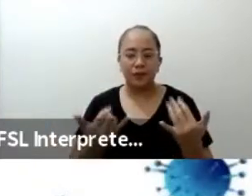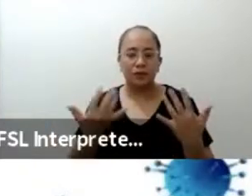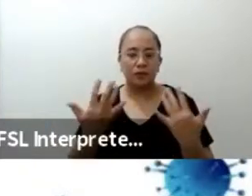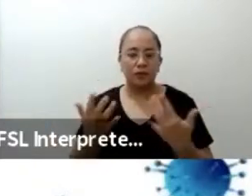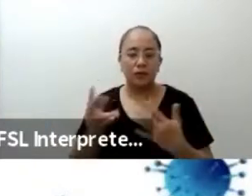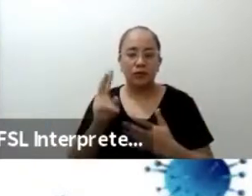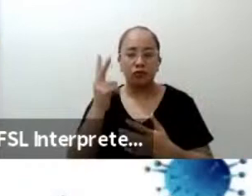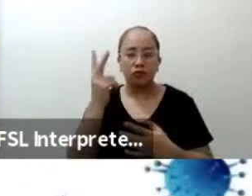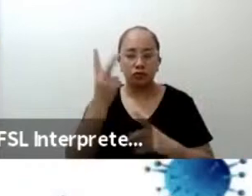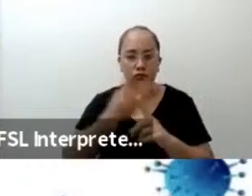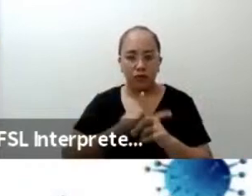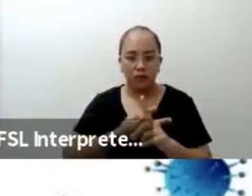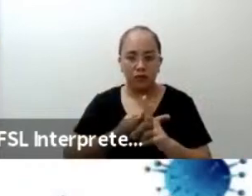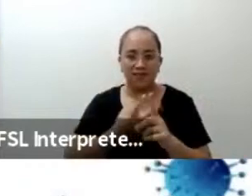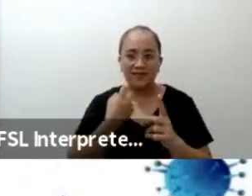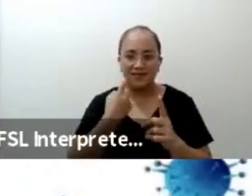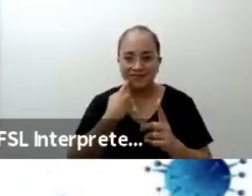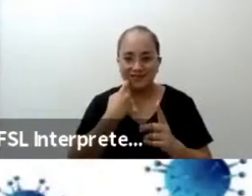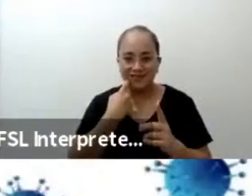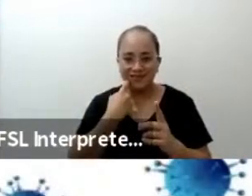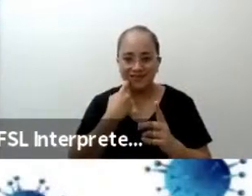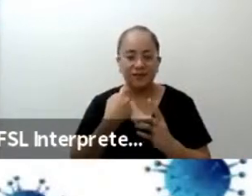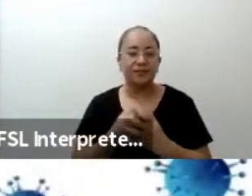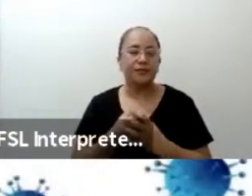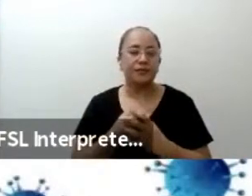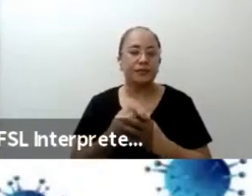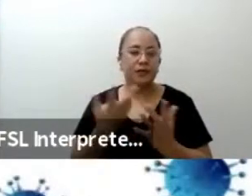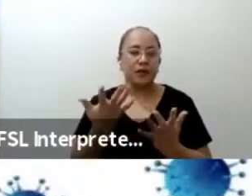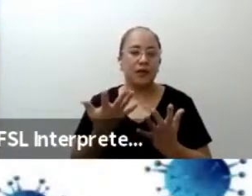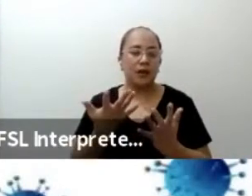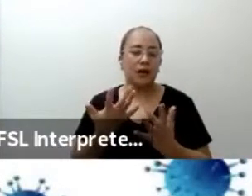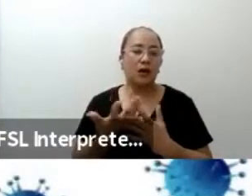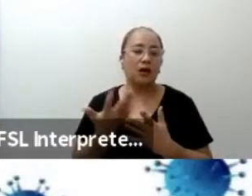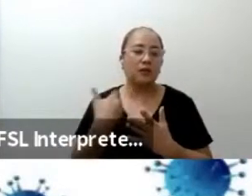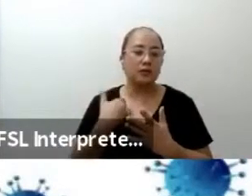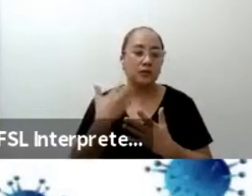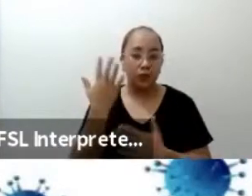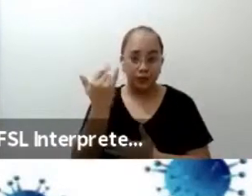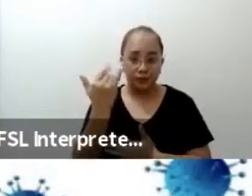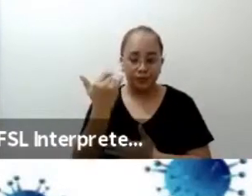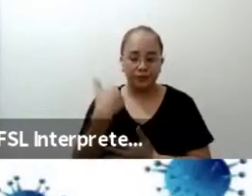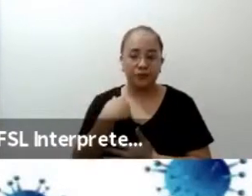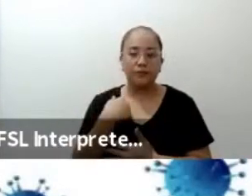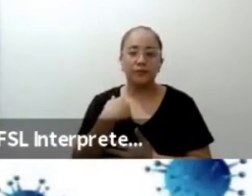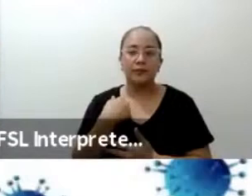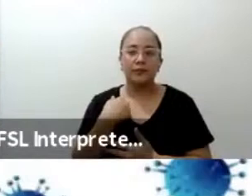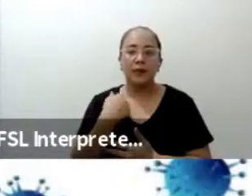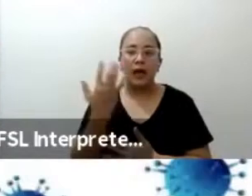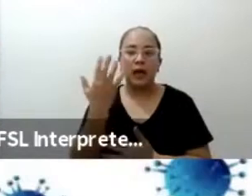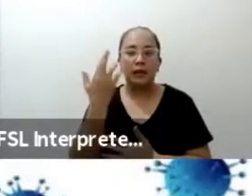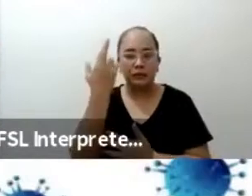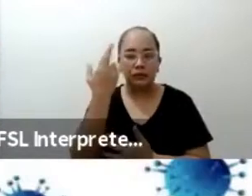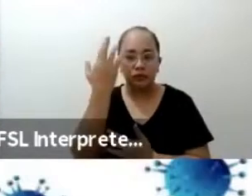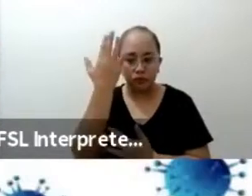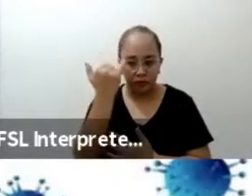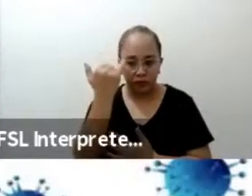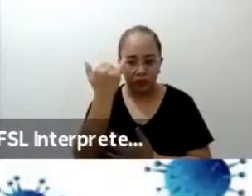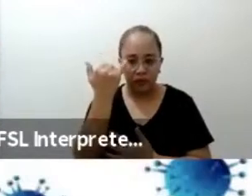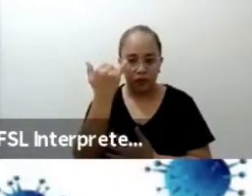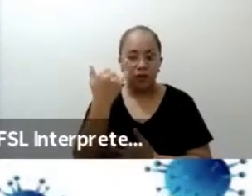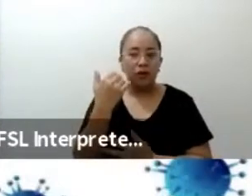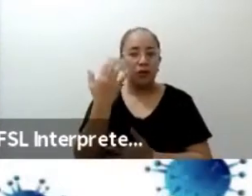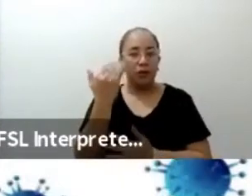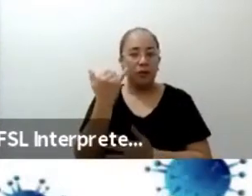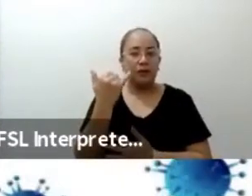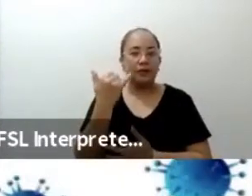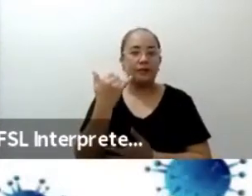na nakalipas. Next, please. Siguro ito ang dahilan kung